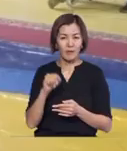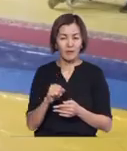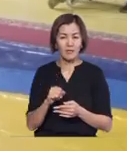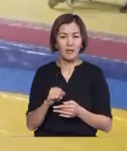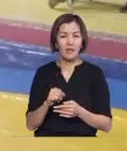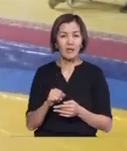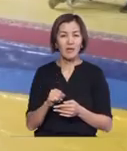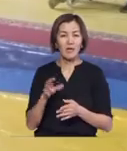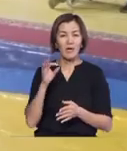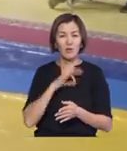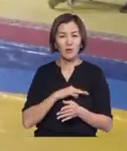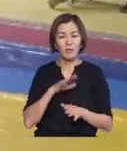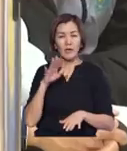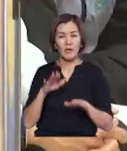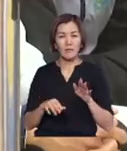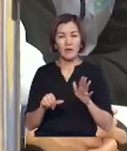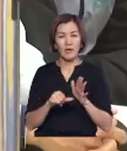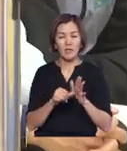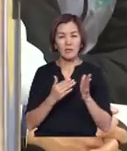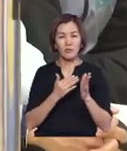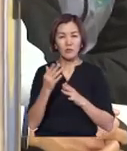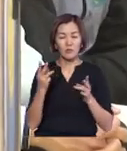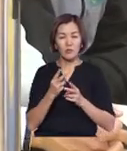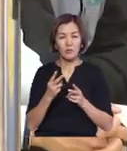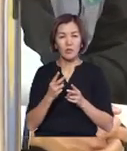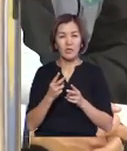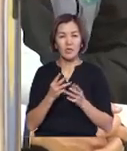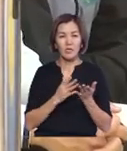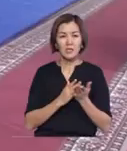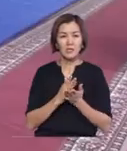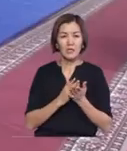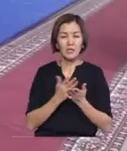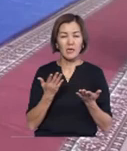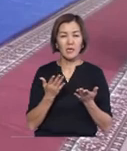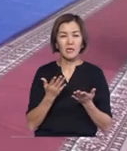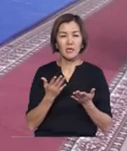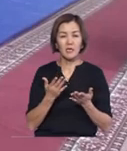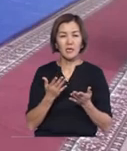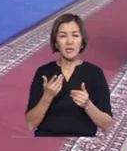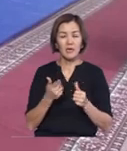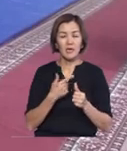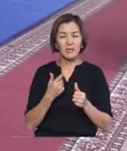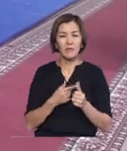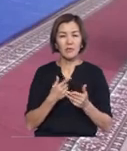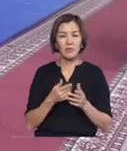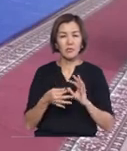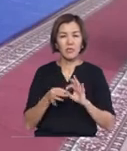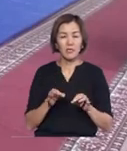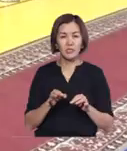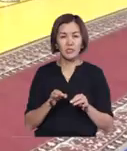белдесуде ұпай айырмашылығы 6-дан асуы тиіс. Сала қауымдастығы өкілдері аталмыш біріншіліктің